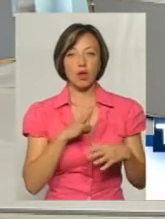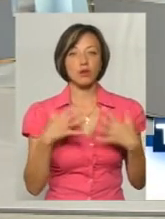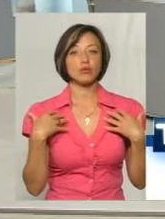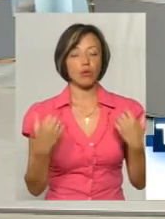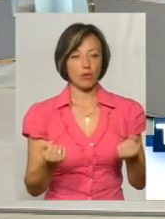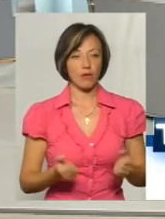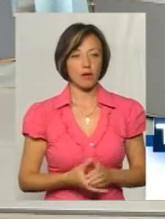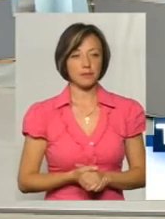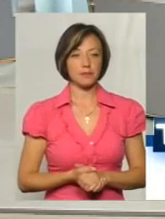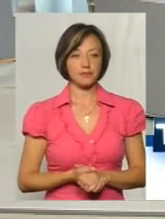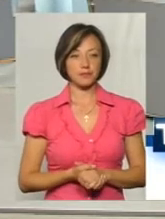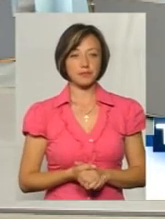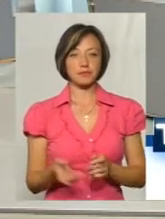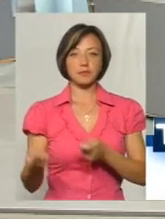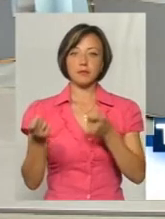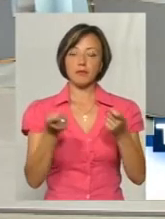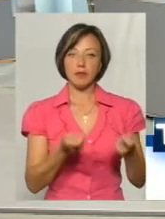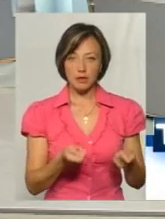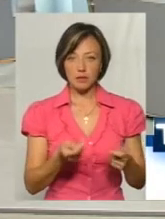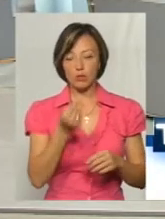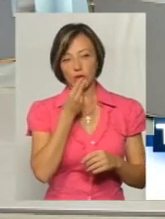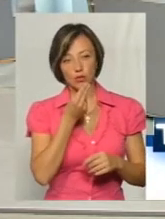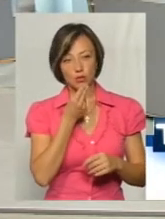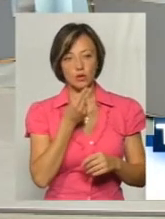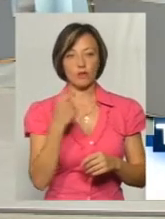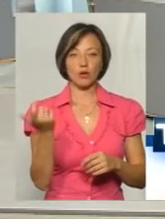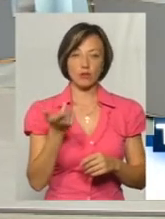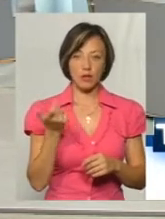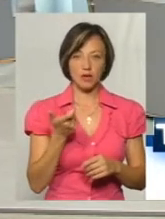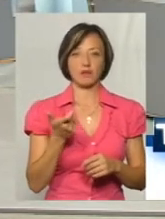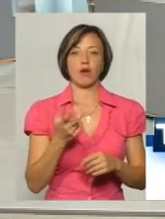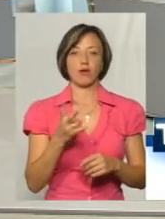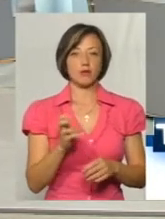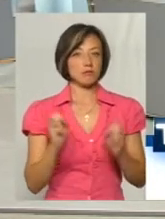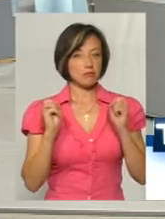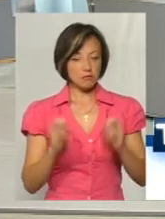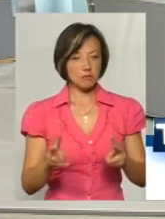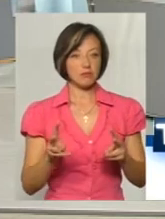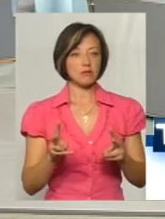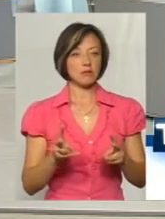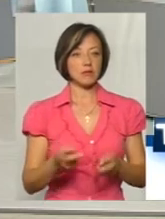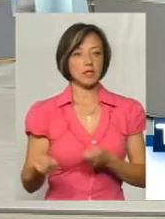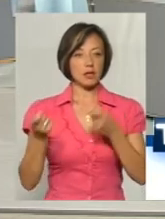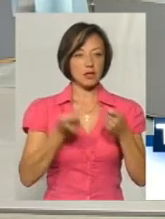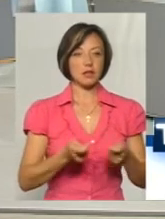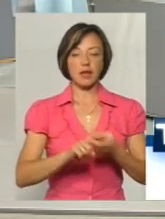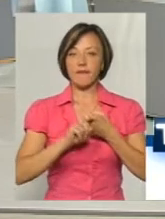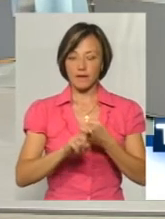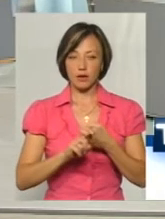здорова. От. І принісши продукти в господарство, він наражає на небезпеку занесення